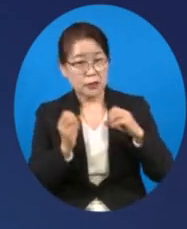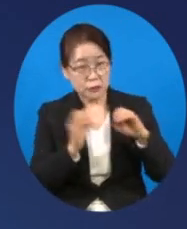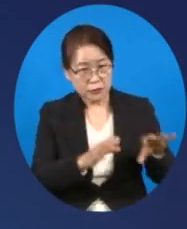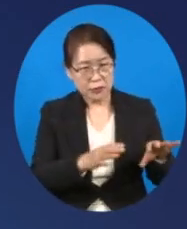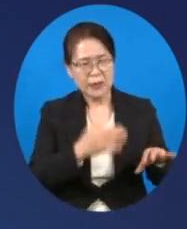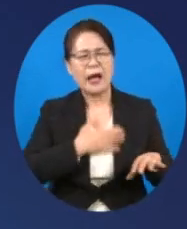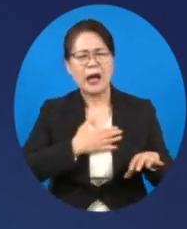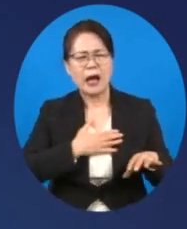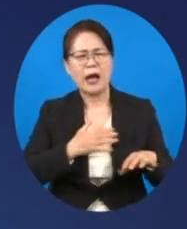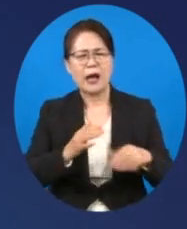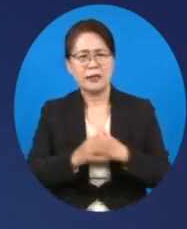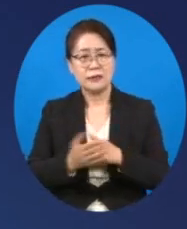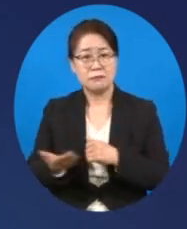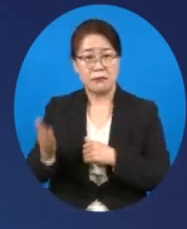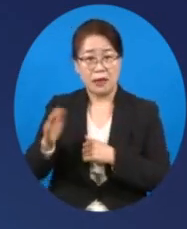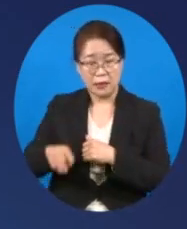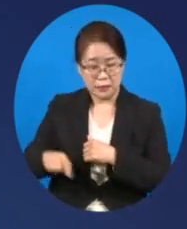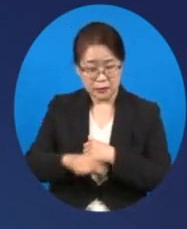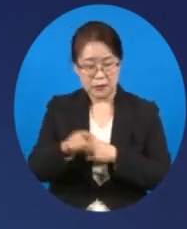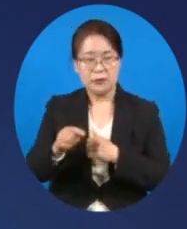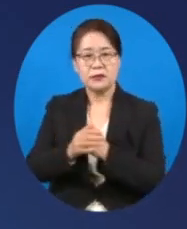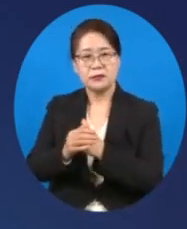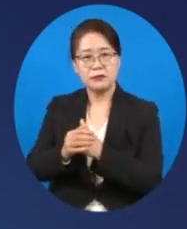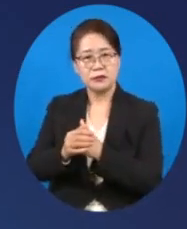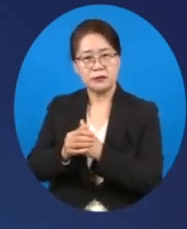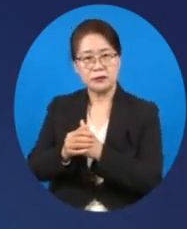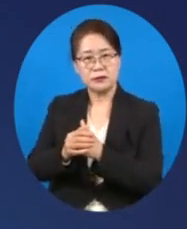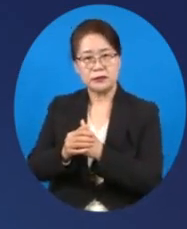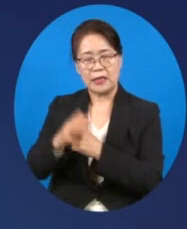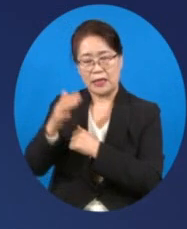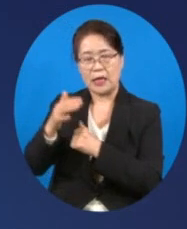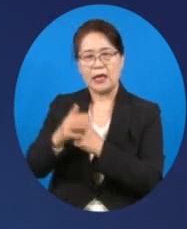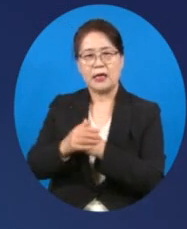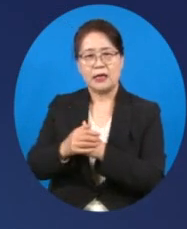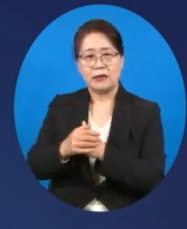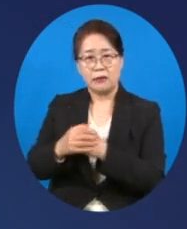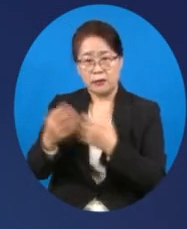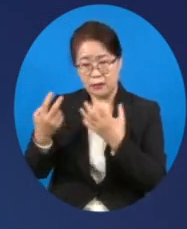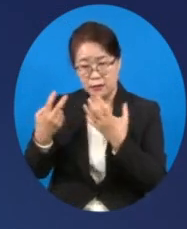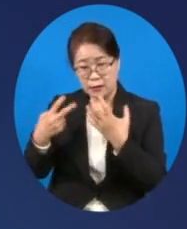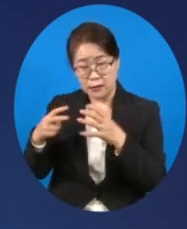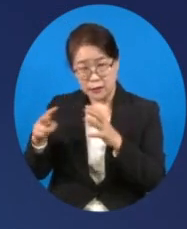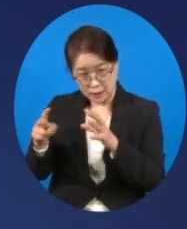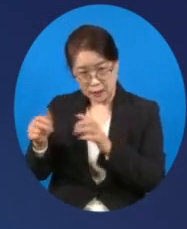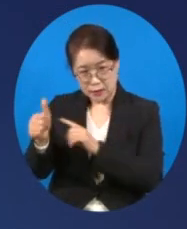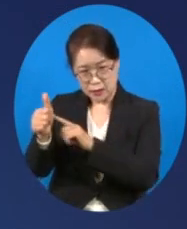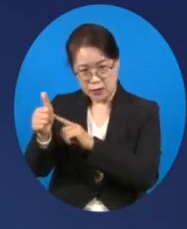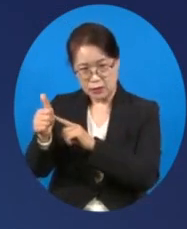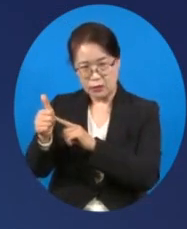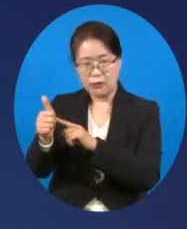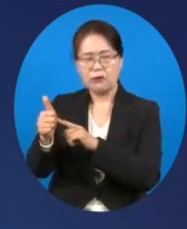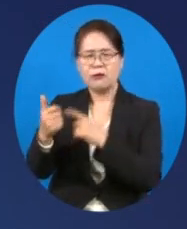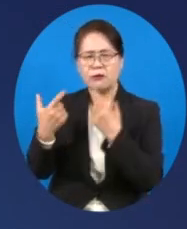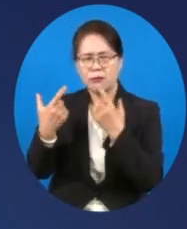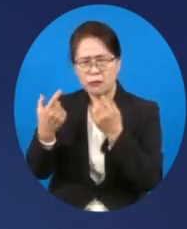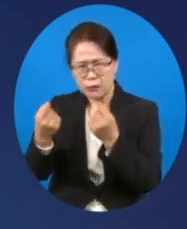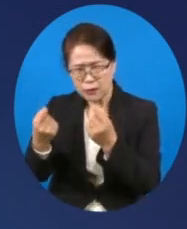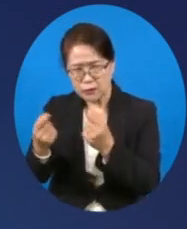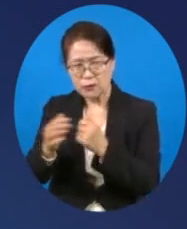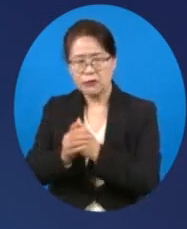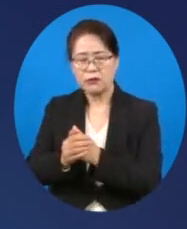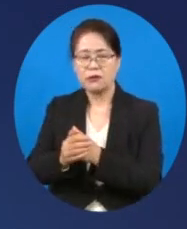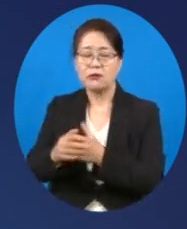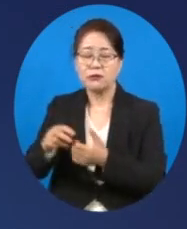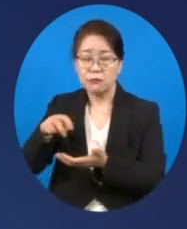알았지만 어때요 그들은 타협하지 않고 다니엘은 타협하지 않고 여전히 예전처럼 기도의 자리에 가서